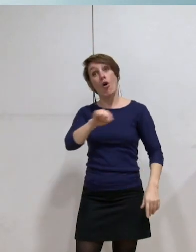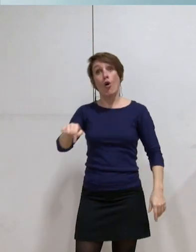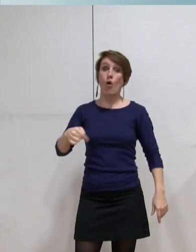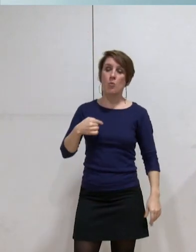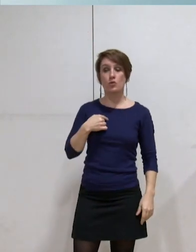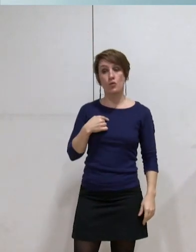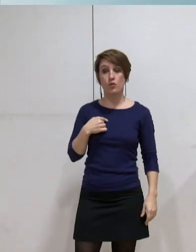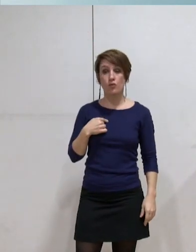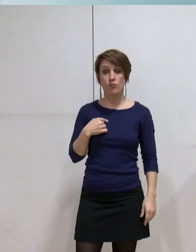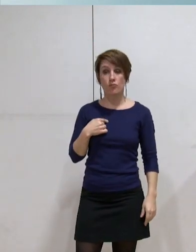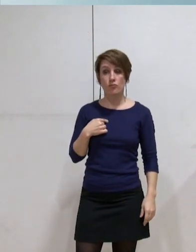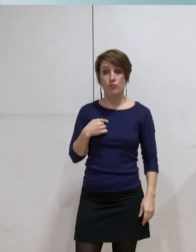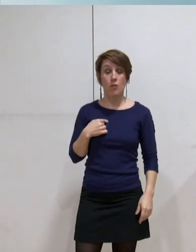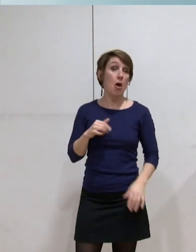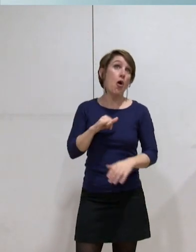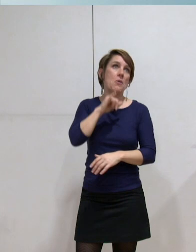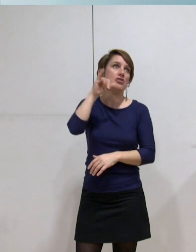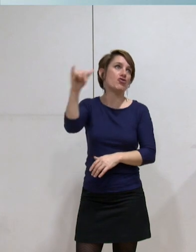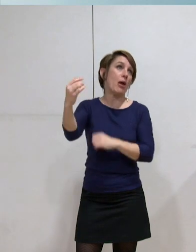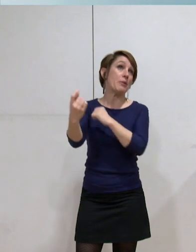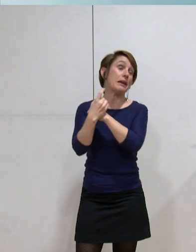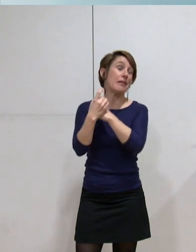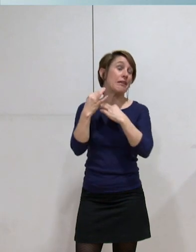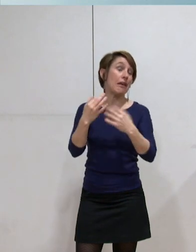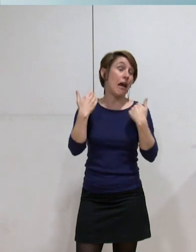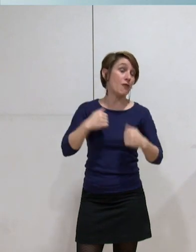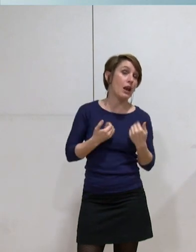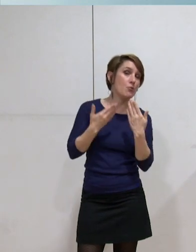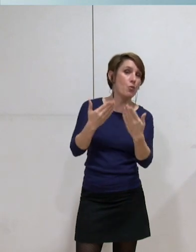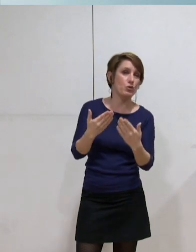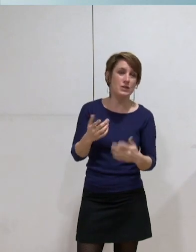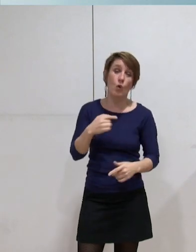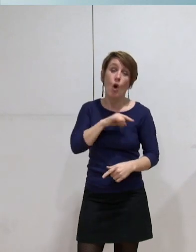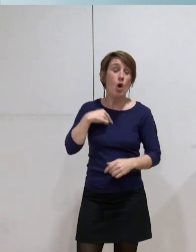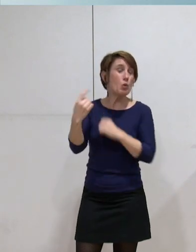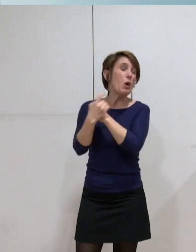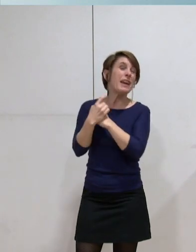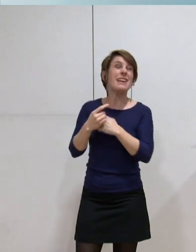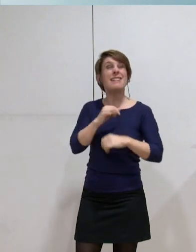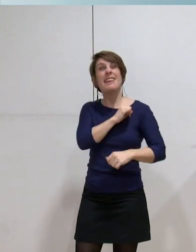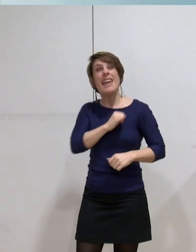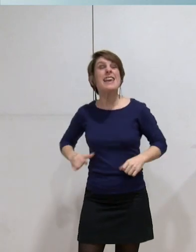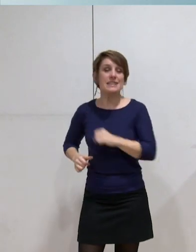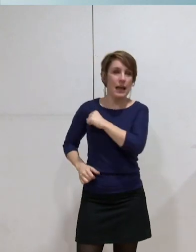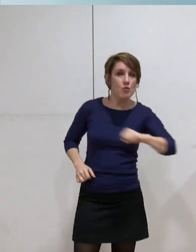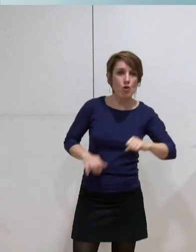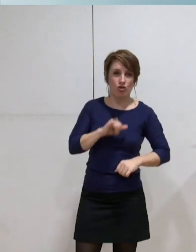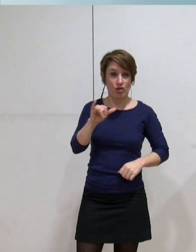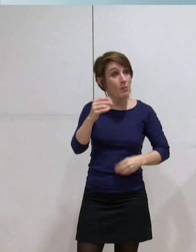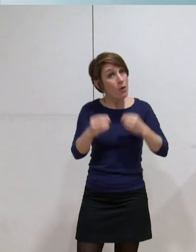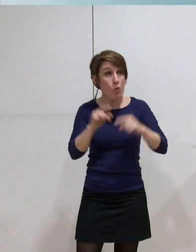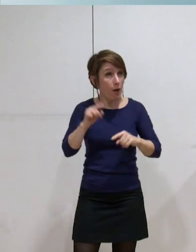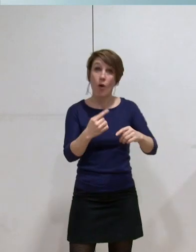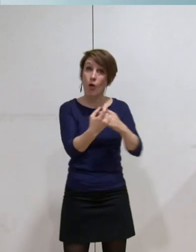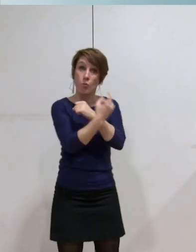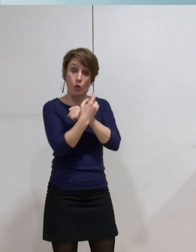jugés que sur nos propositions et jamais en tant que idéologue d'extrême gauche ou parfois idéologue de droite parce que on nous accuse à la